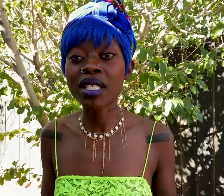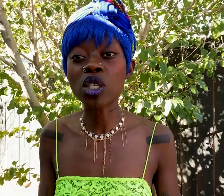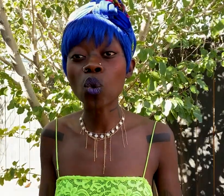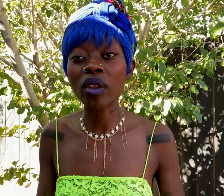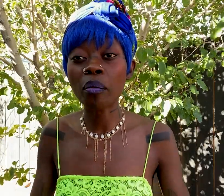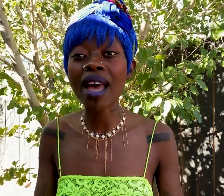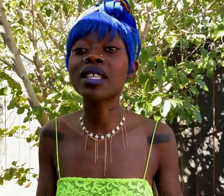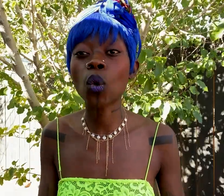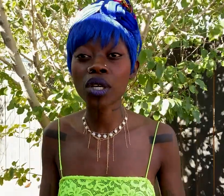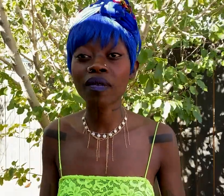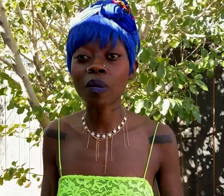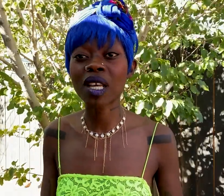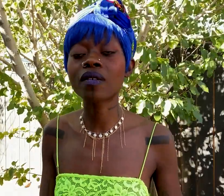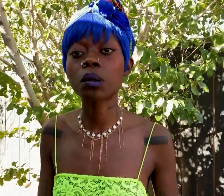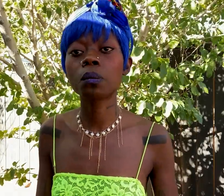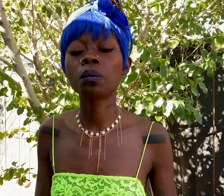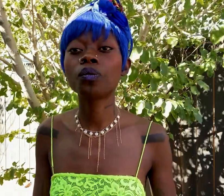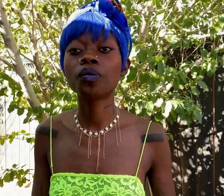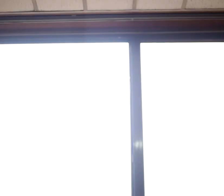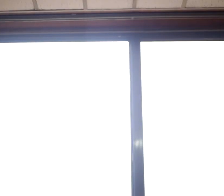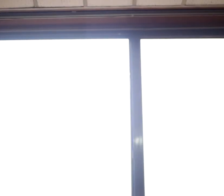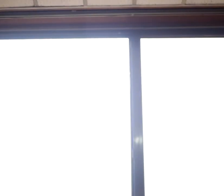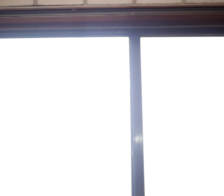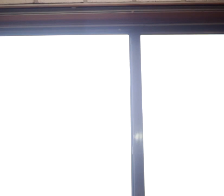be present with the best and the worst of themselves.